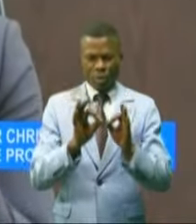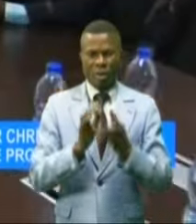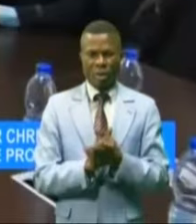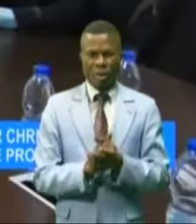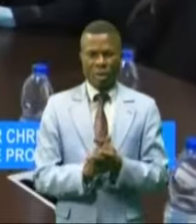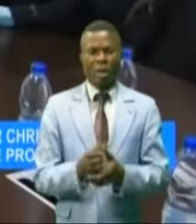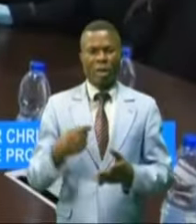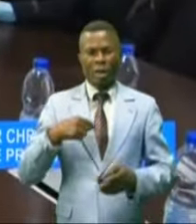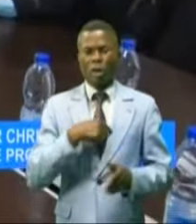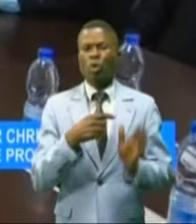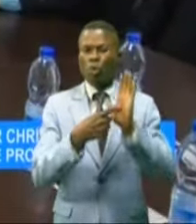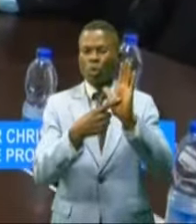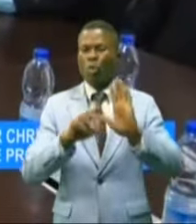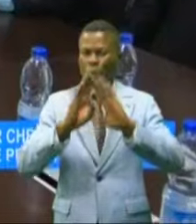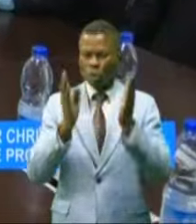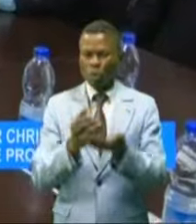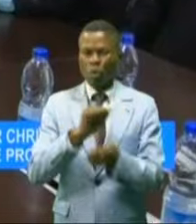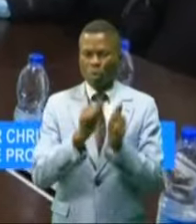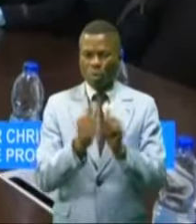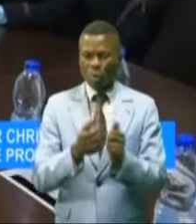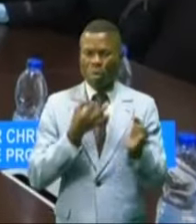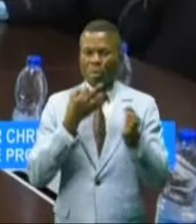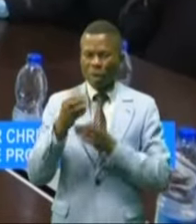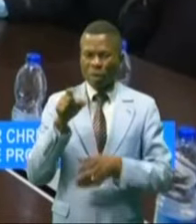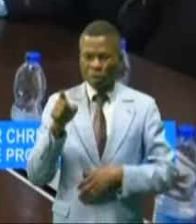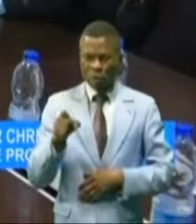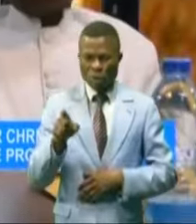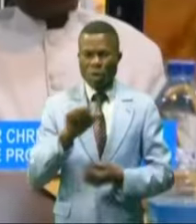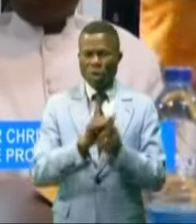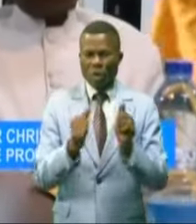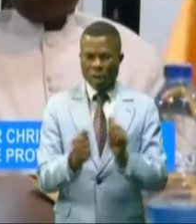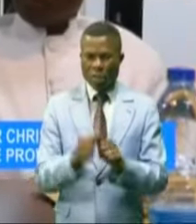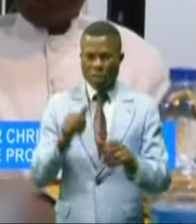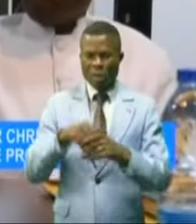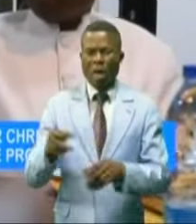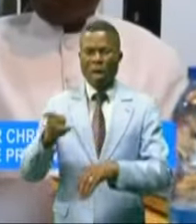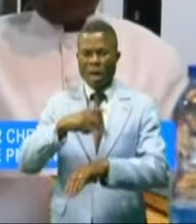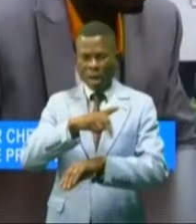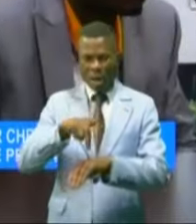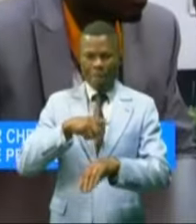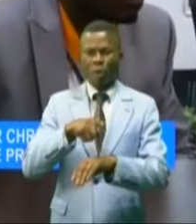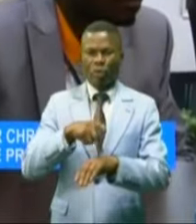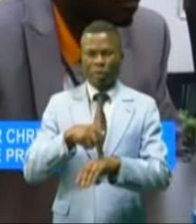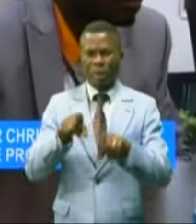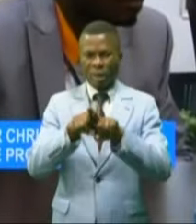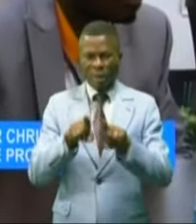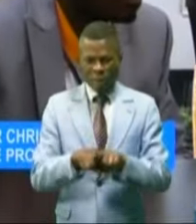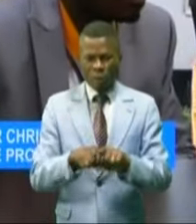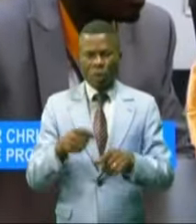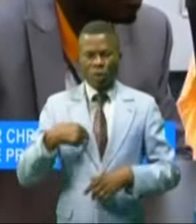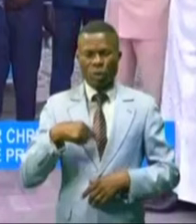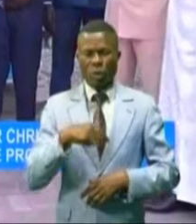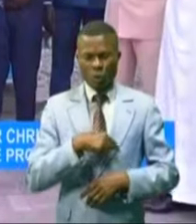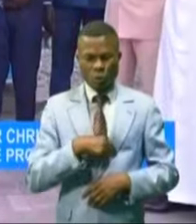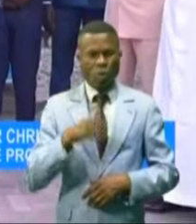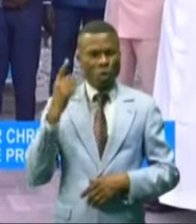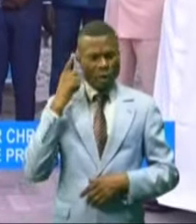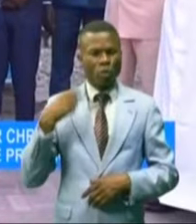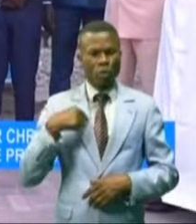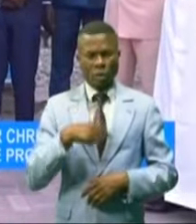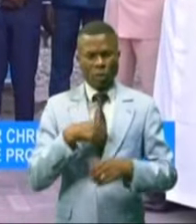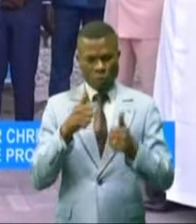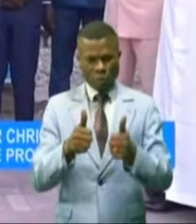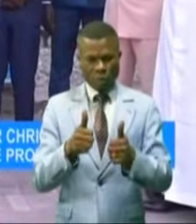lui a présenté tout ce qu'on avait comme doléances, comme préoccupations sur la province. Et il a bien reçu